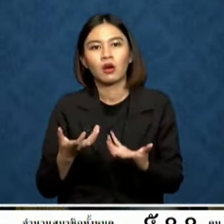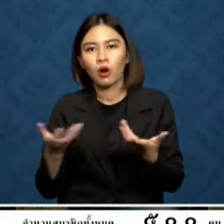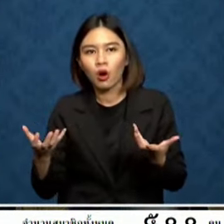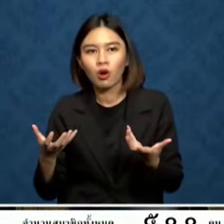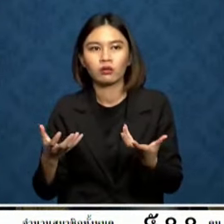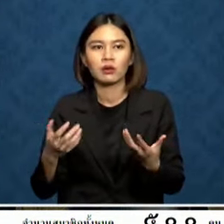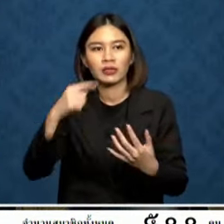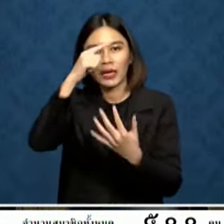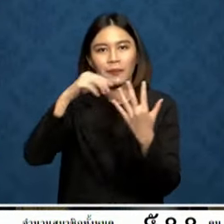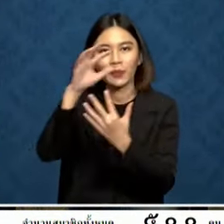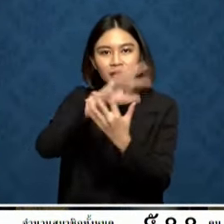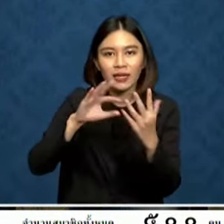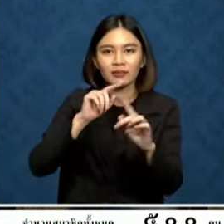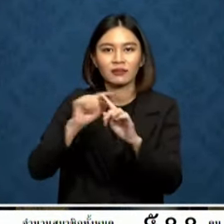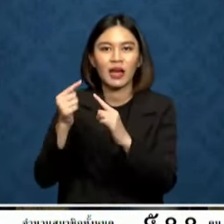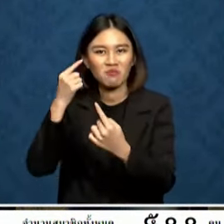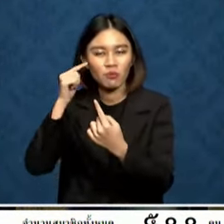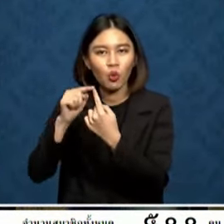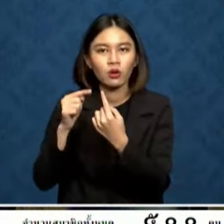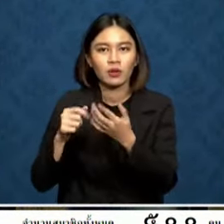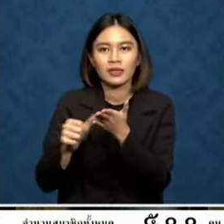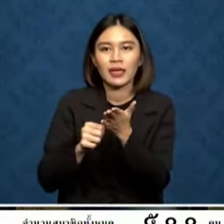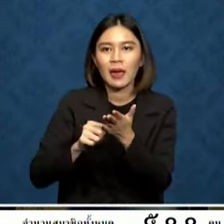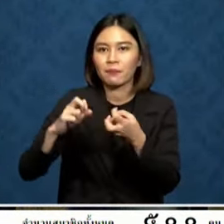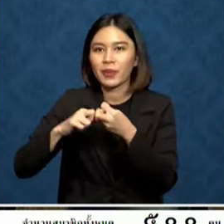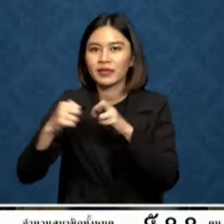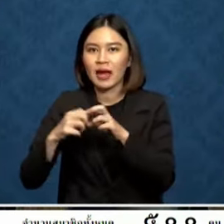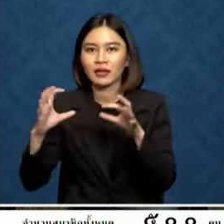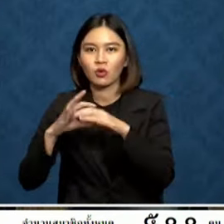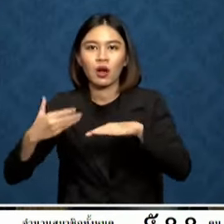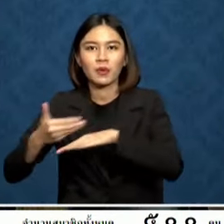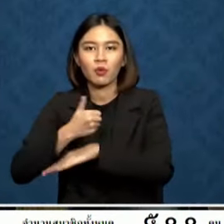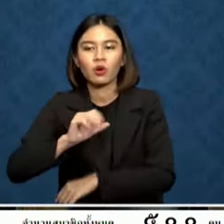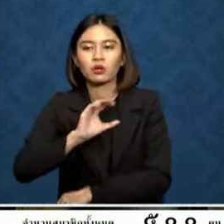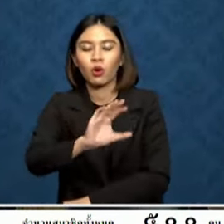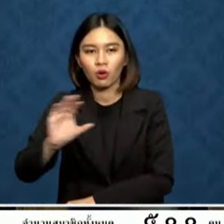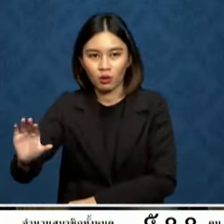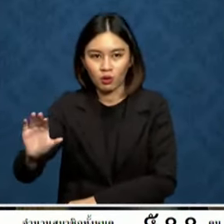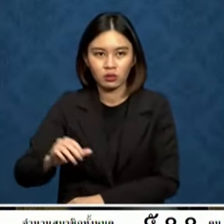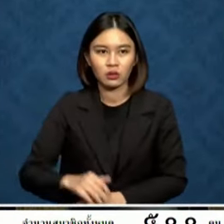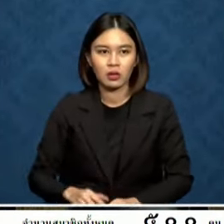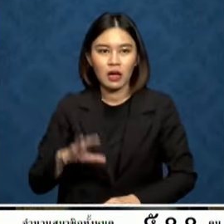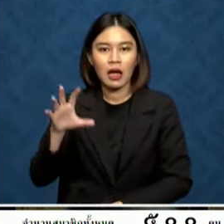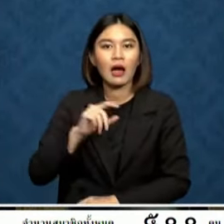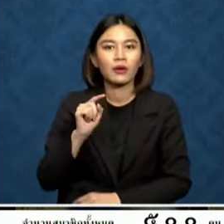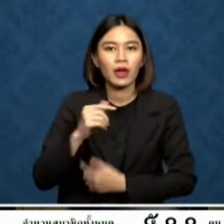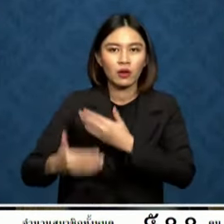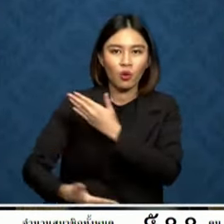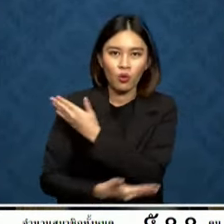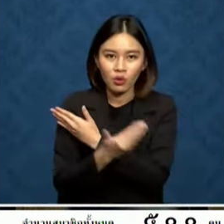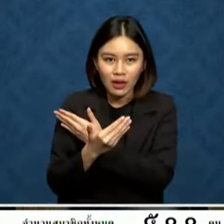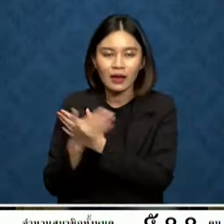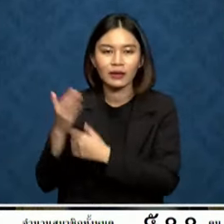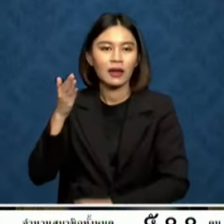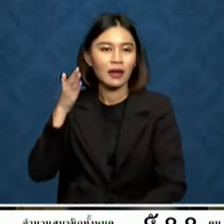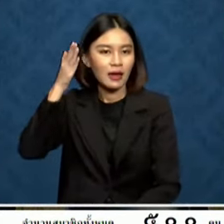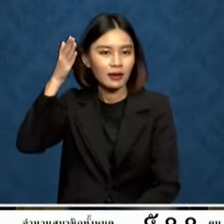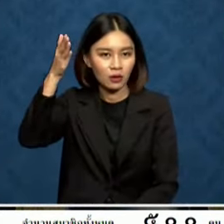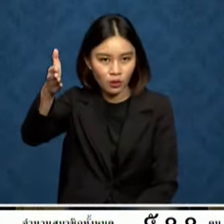ไปมุ่งแก้ปัญหาวิกฤตการเมืองของตนเองโดยเอาโอกาสและ